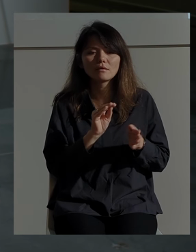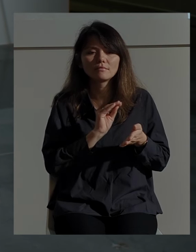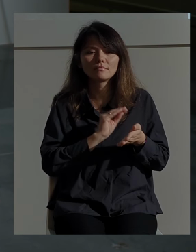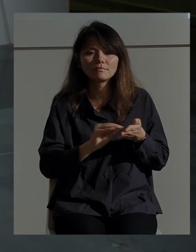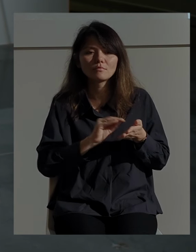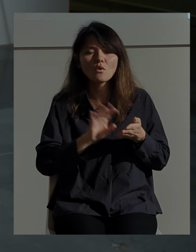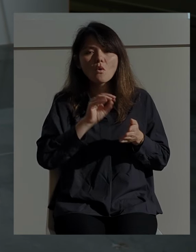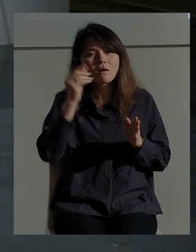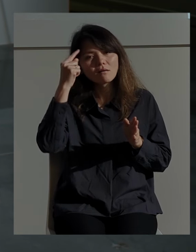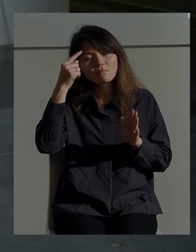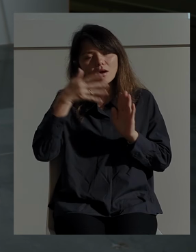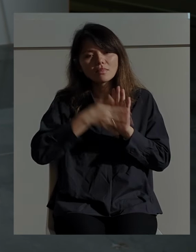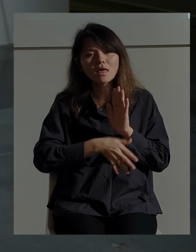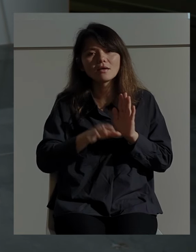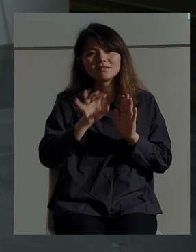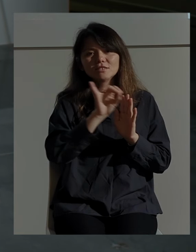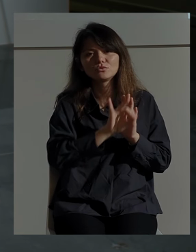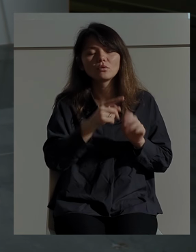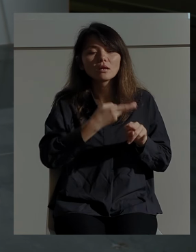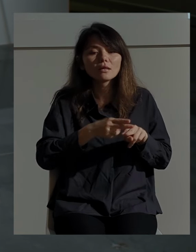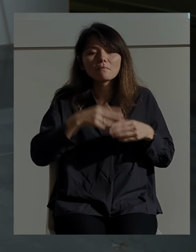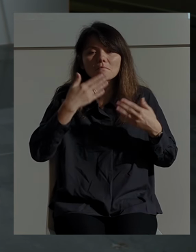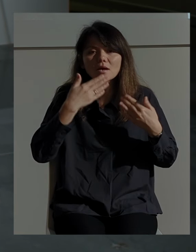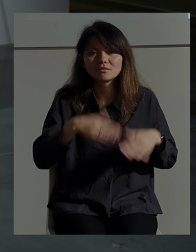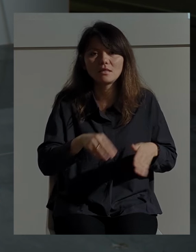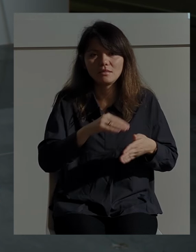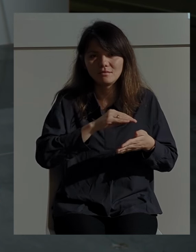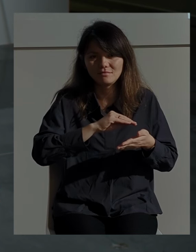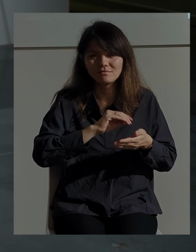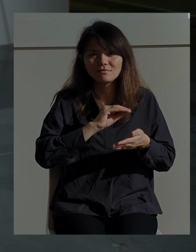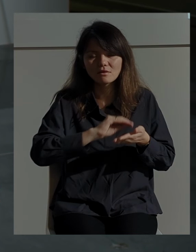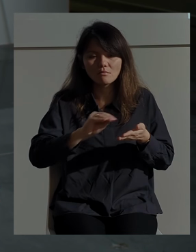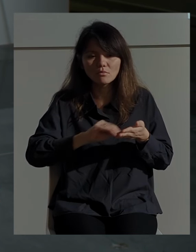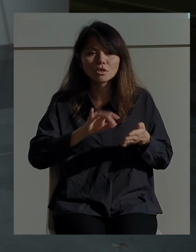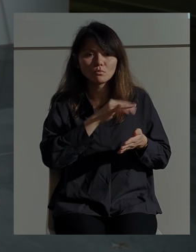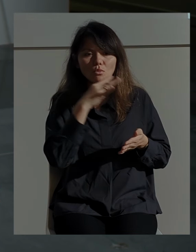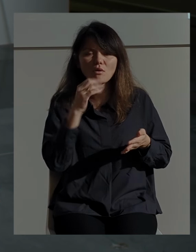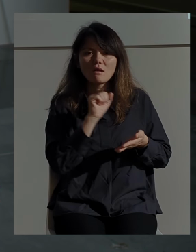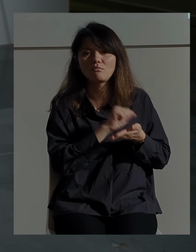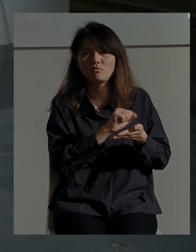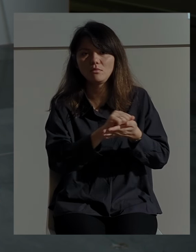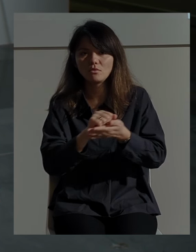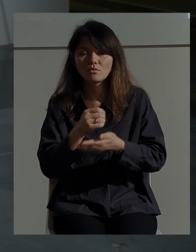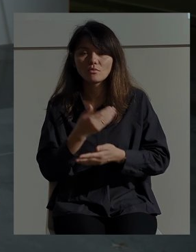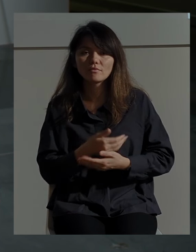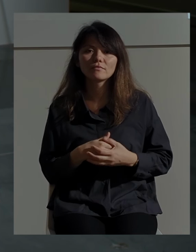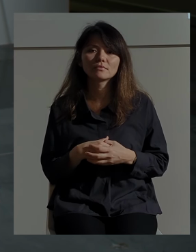понятии истории Его последняя работа которая после этого много раз была опубликована